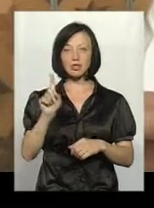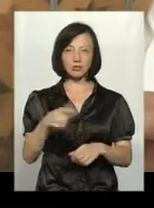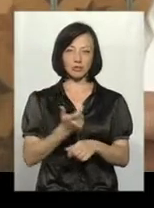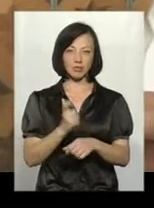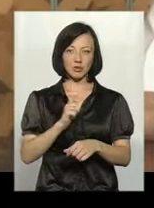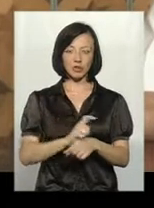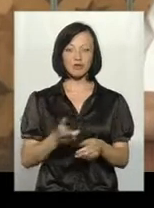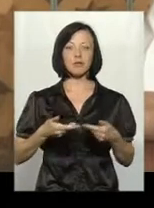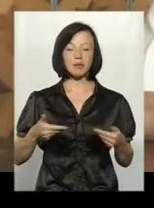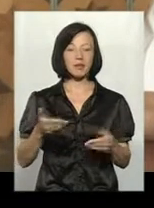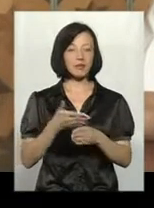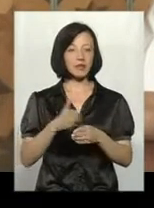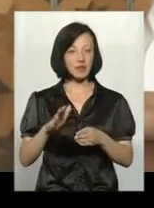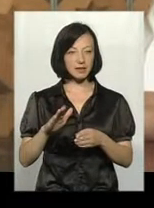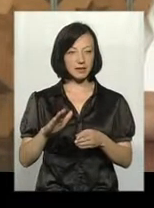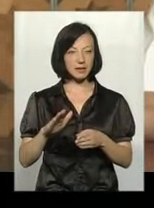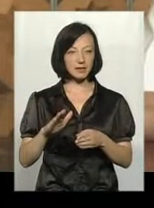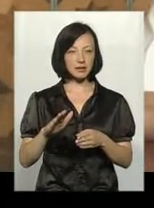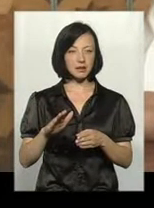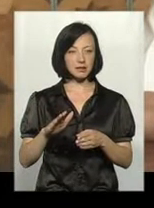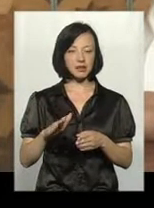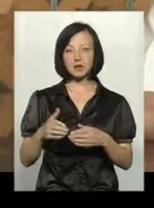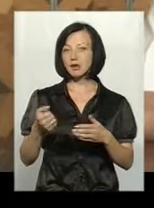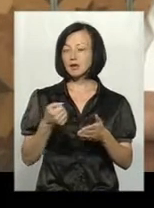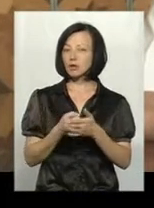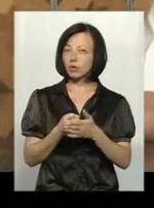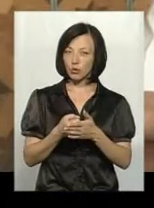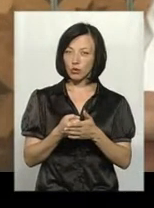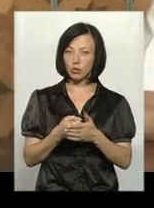Ми виділили, можливо, десь до